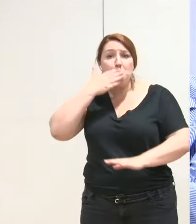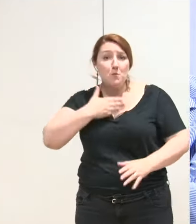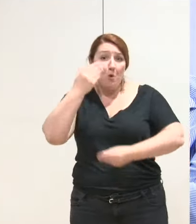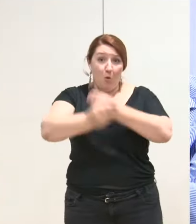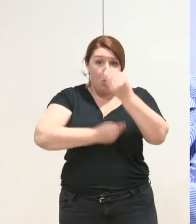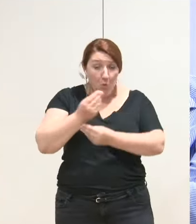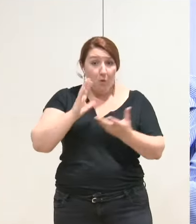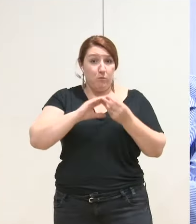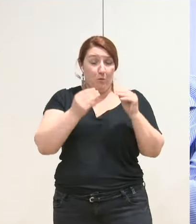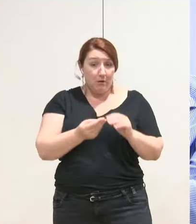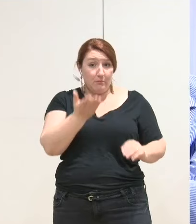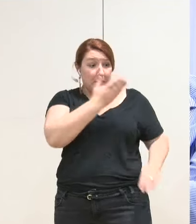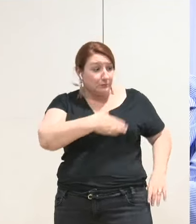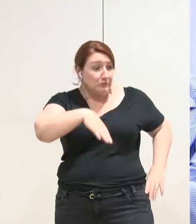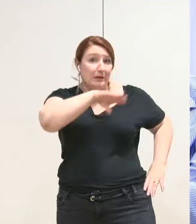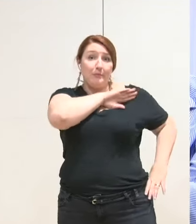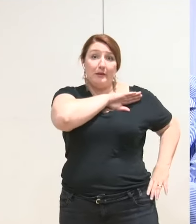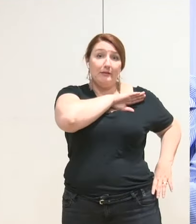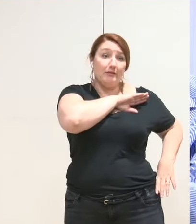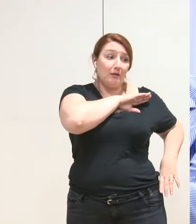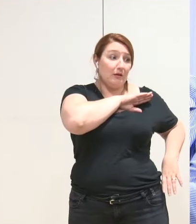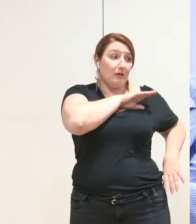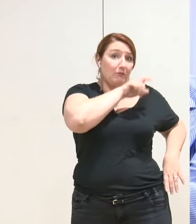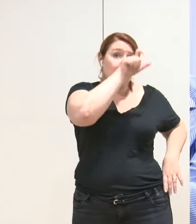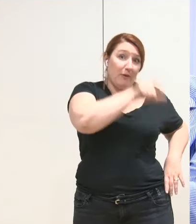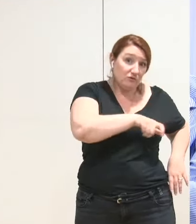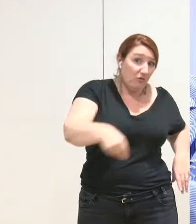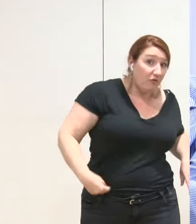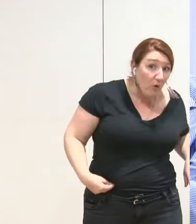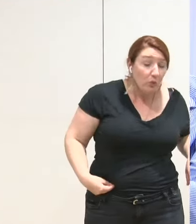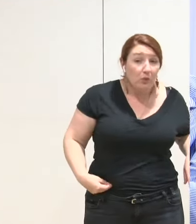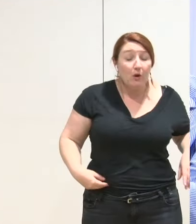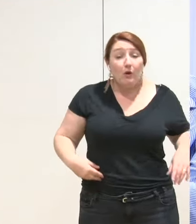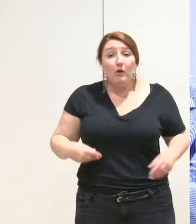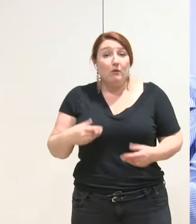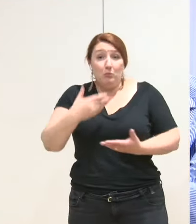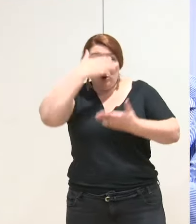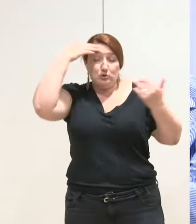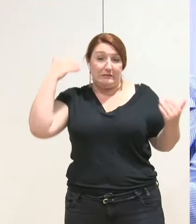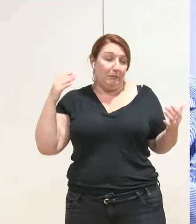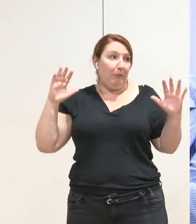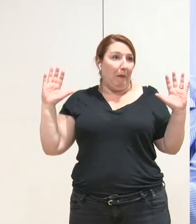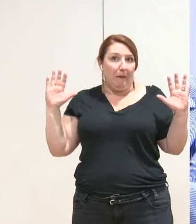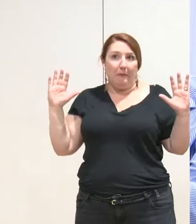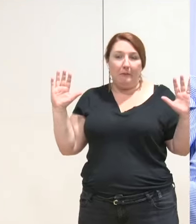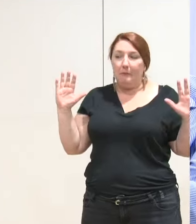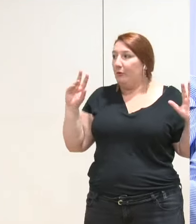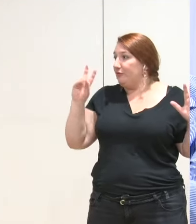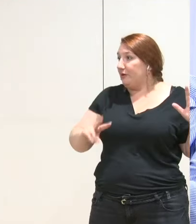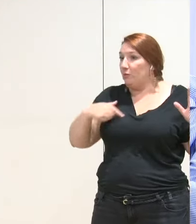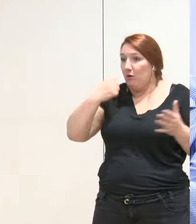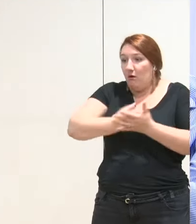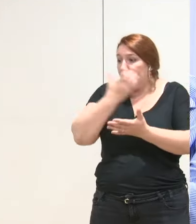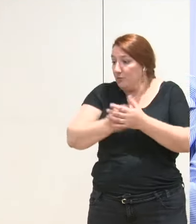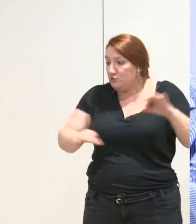une responsabilité de personne moi je n'en sais rien à ce stade je n'ai pas d'élément